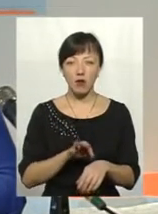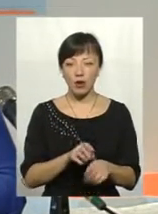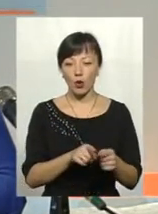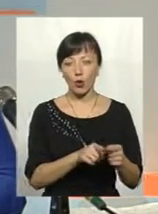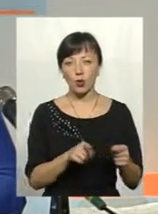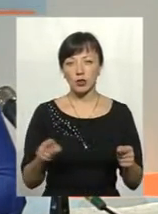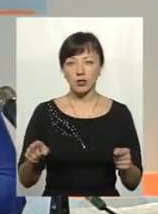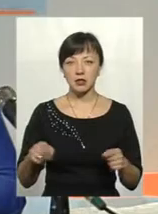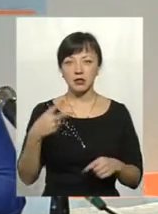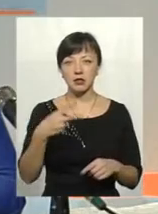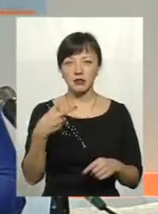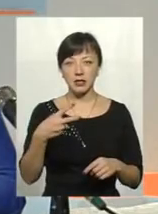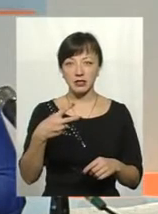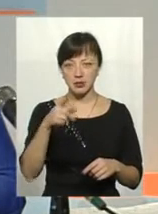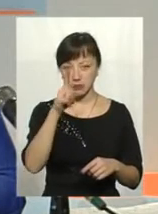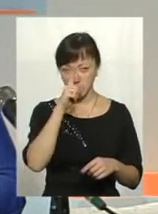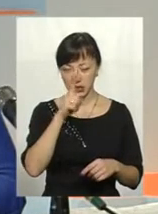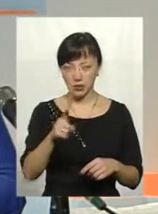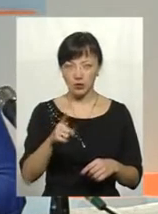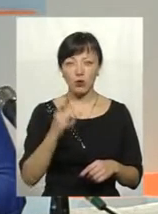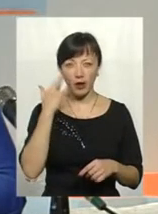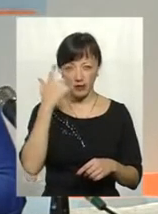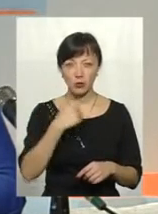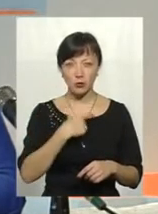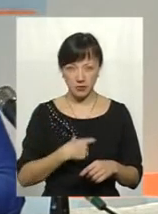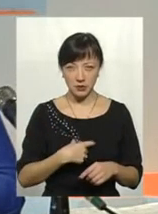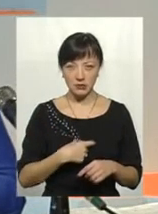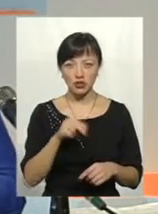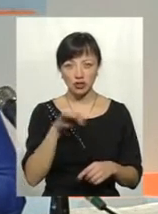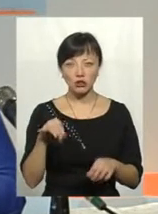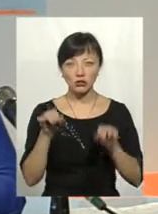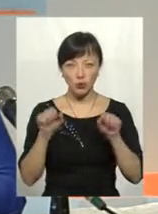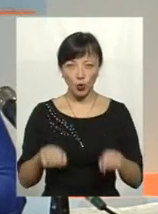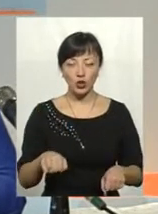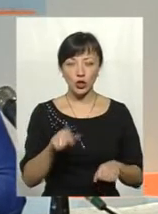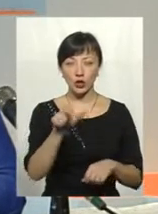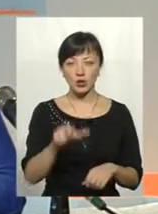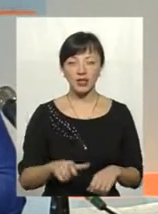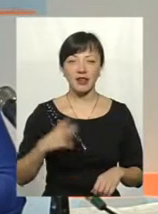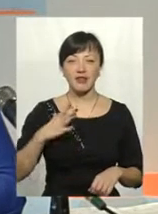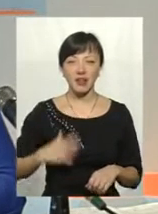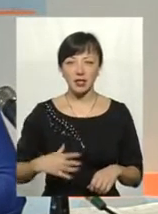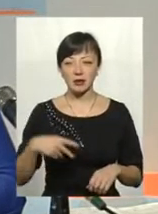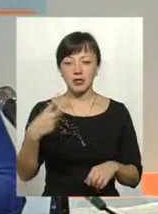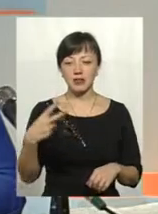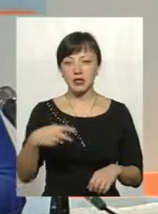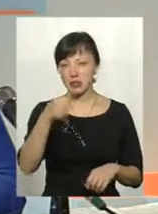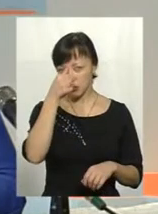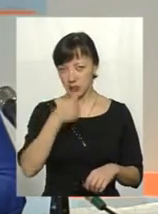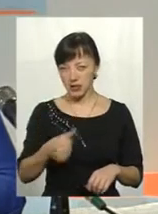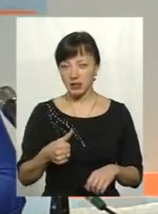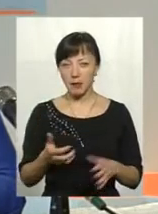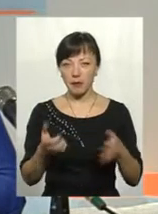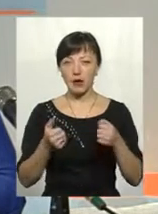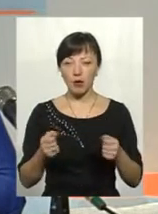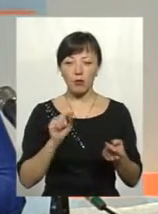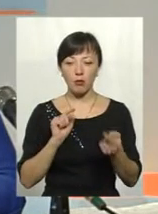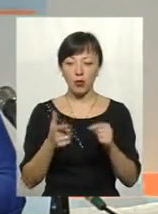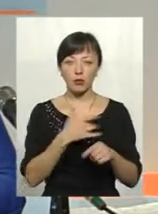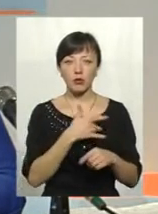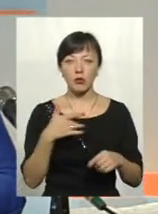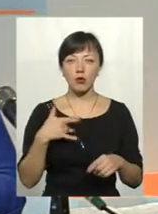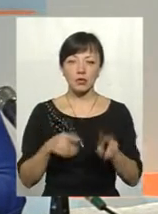лікування 20 місяців. Уявіть собі, чи зможе кожна людина витримати 20 місяців прийому